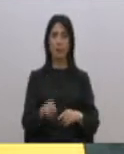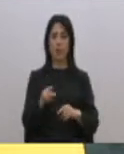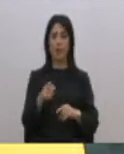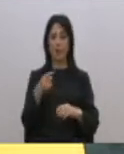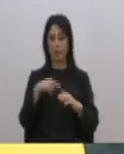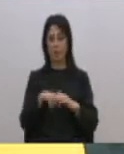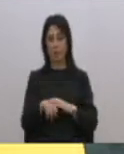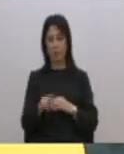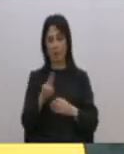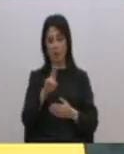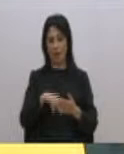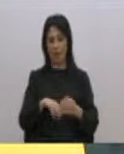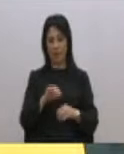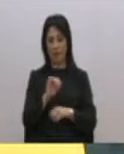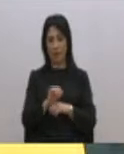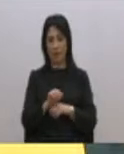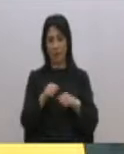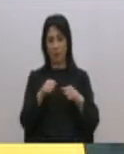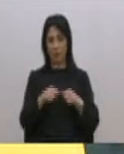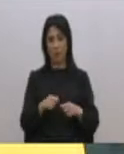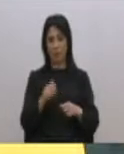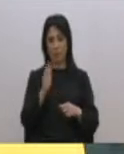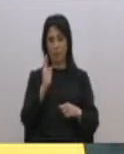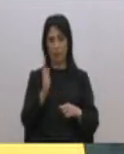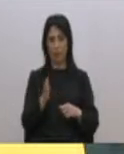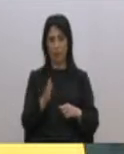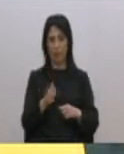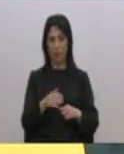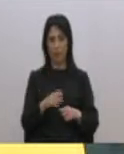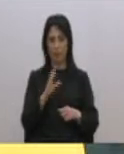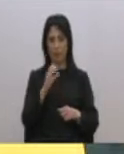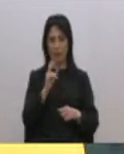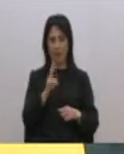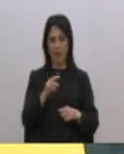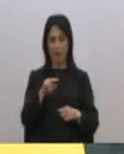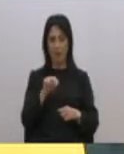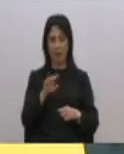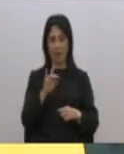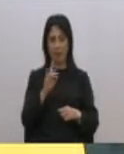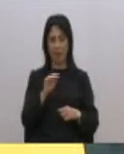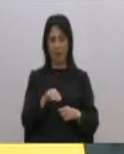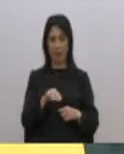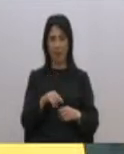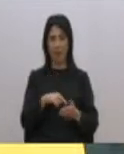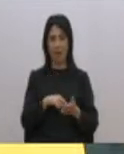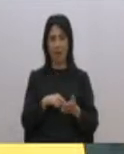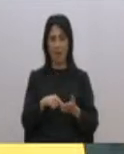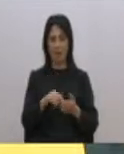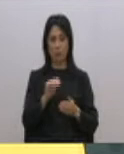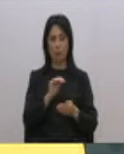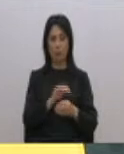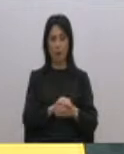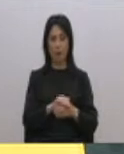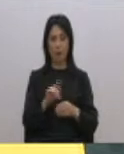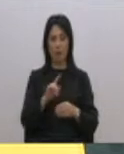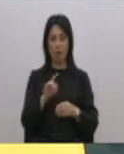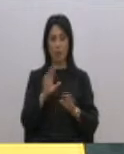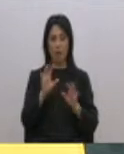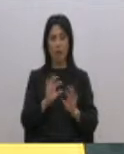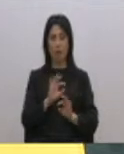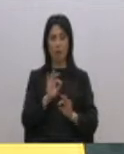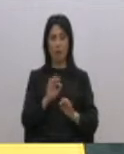აქედან გამომდინარე აკრედიტაციის შეჩერების უფლებაც ექნება საკვარეთს. Hazgasmulia is factit rom, canon